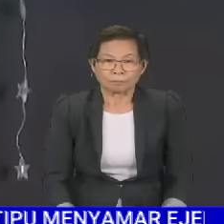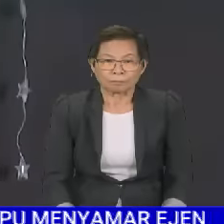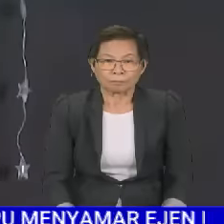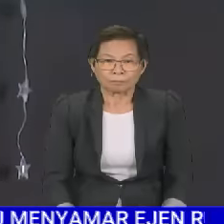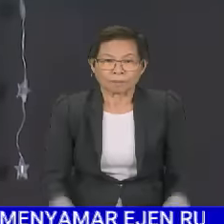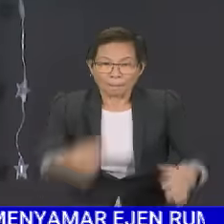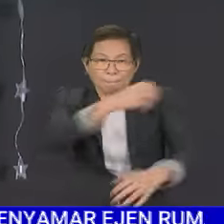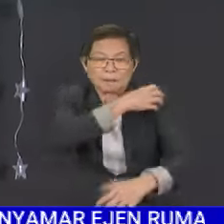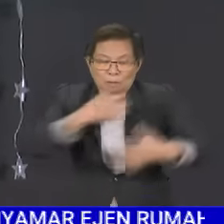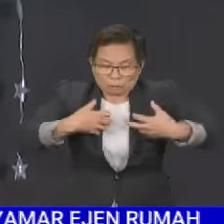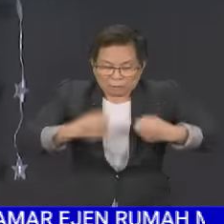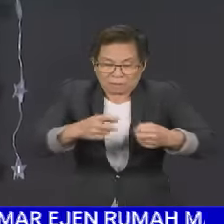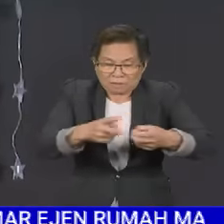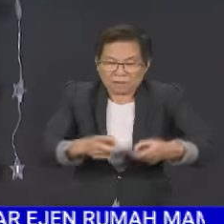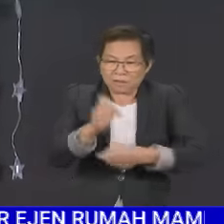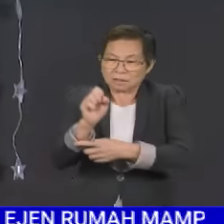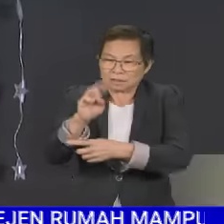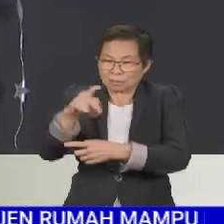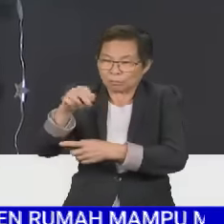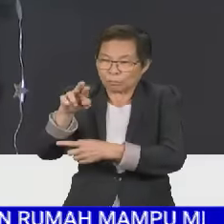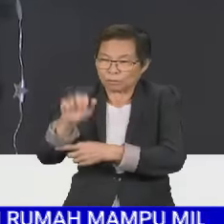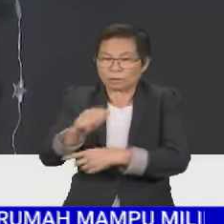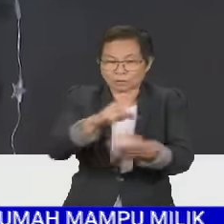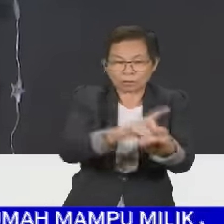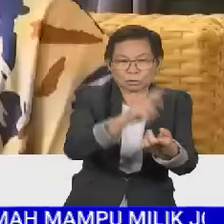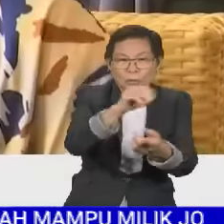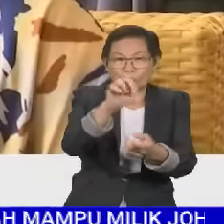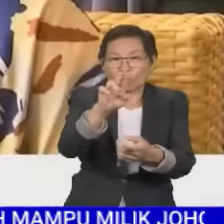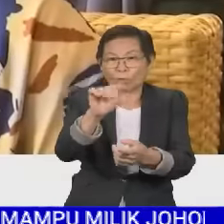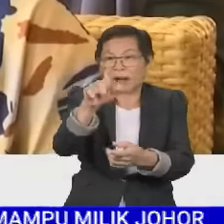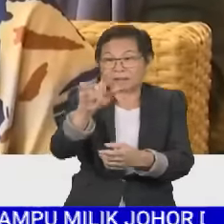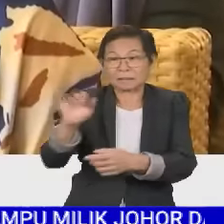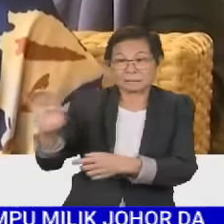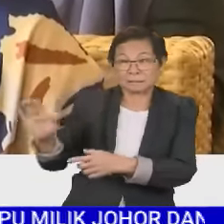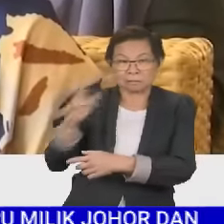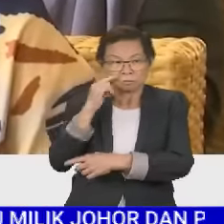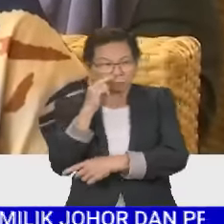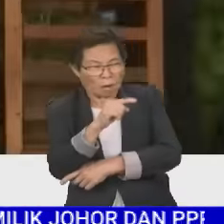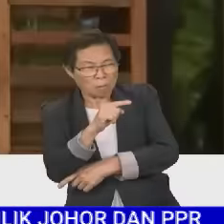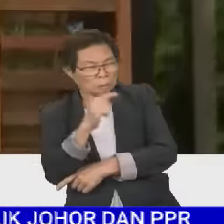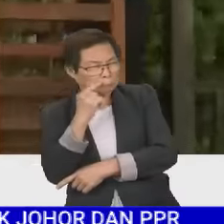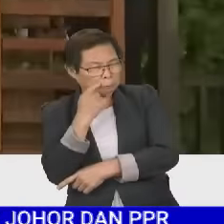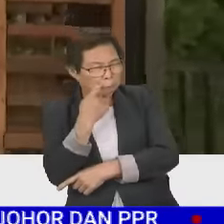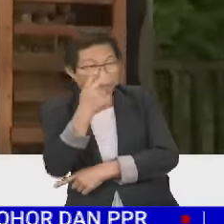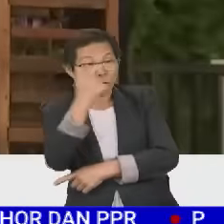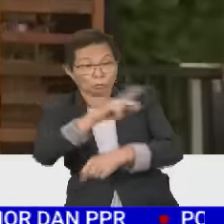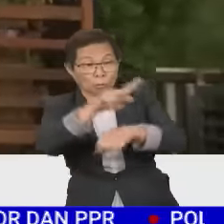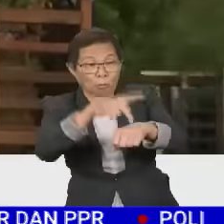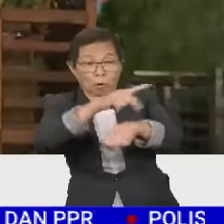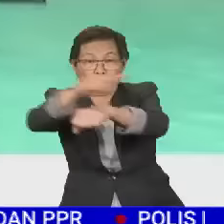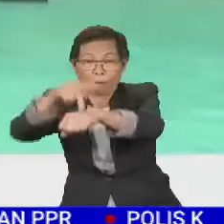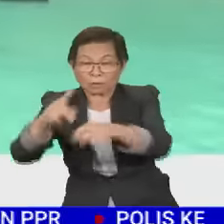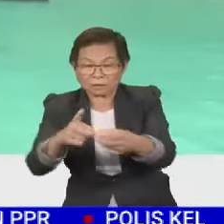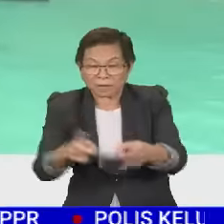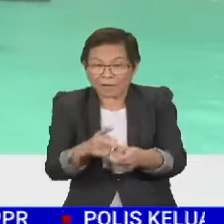menurut pegawai kesehatan daerah sempurna Dr moral lidran tiarasana pihaknya memandang serius pekar itu berikutnya pulau-pulau